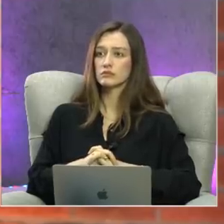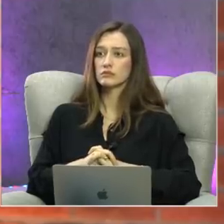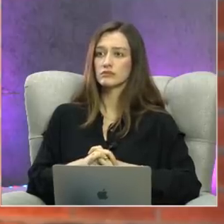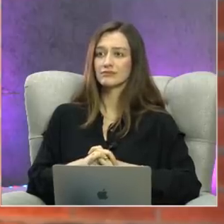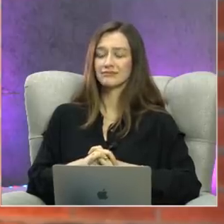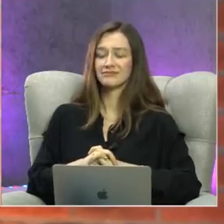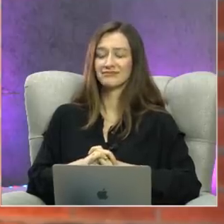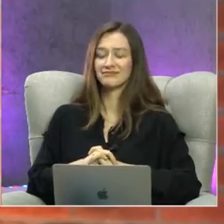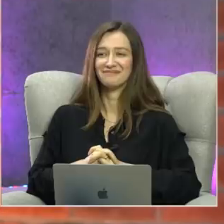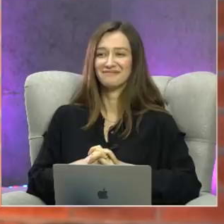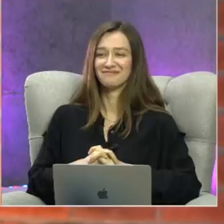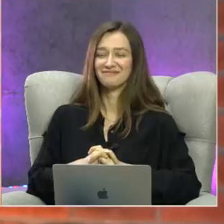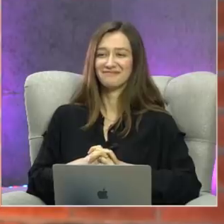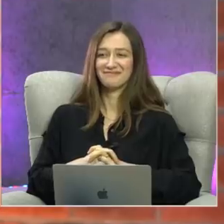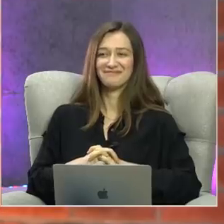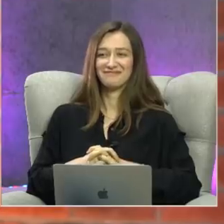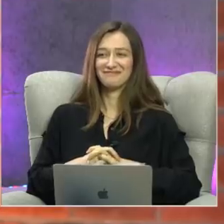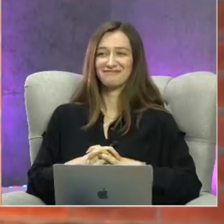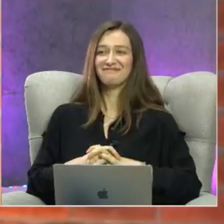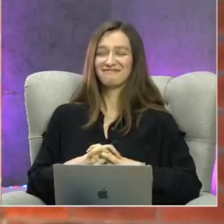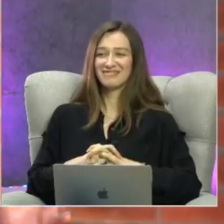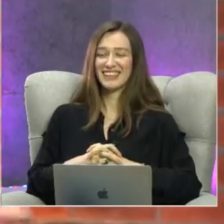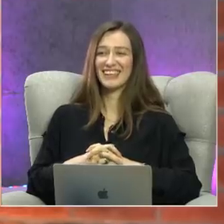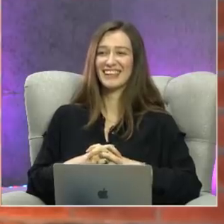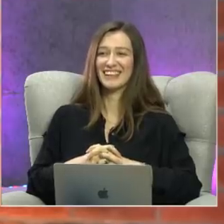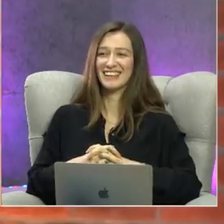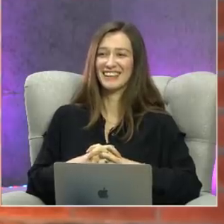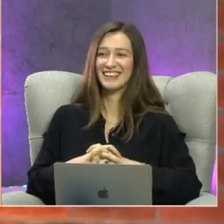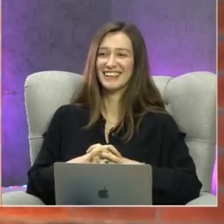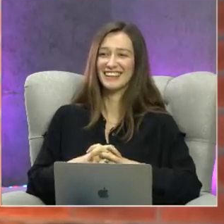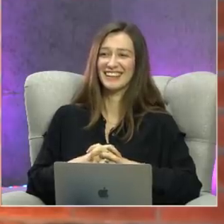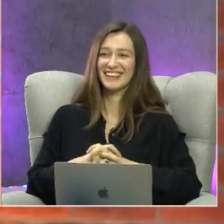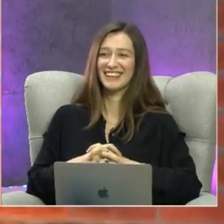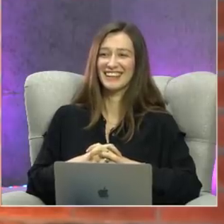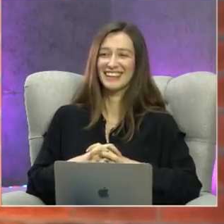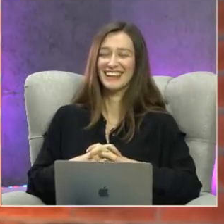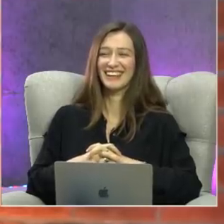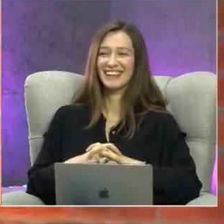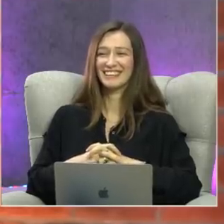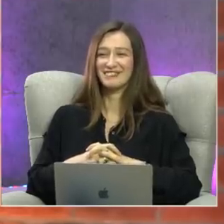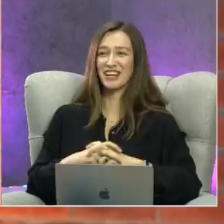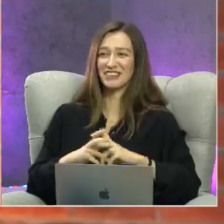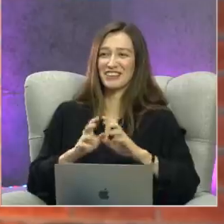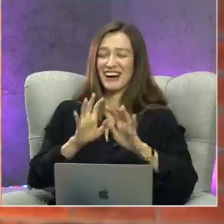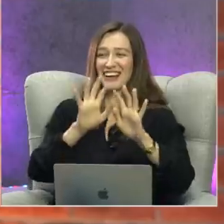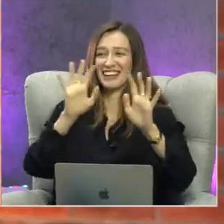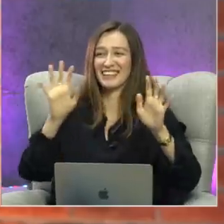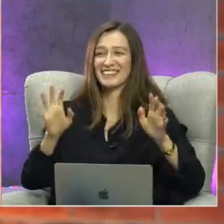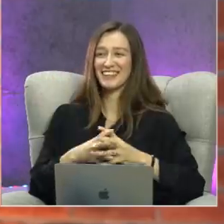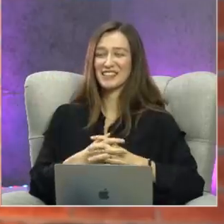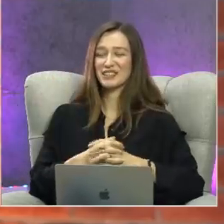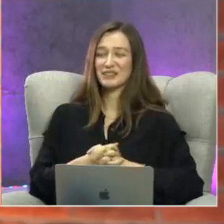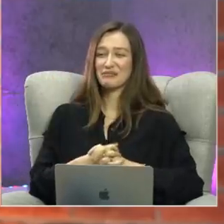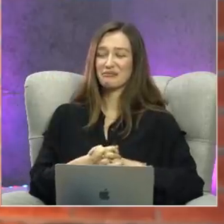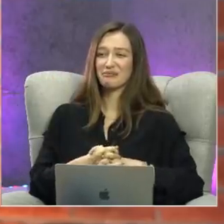işte. Biyolojide olduğunuz için. Koleksiyon derken yani bilimsel koleksiyonlara örnekler topladık. Evde böyle örümcek cesetleri. Bir anda hayal